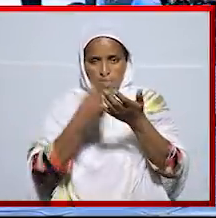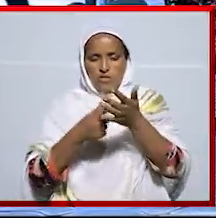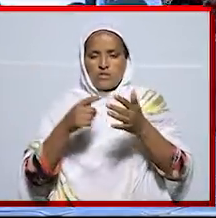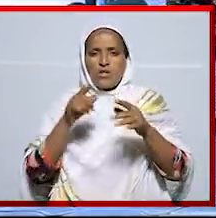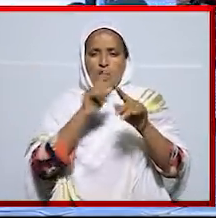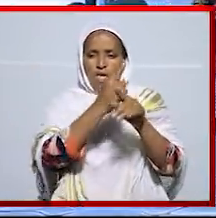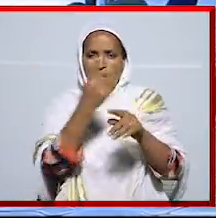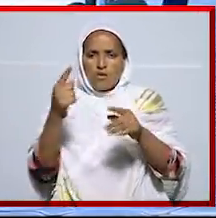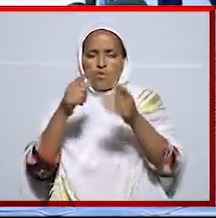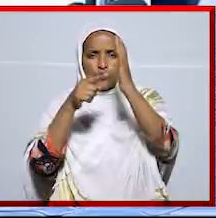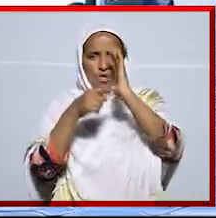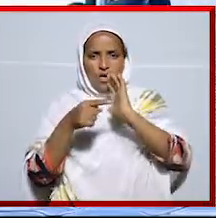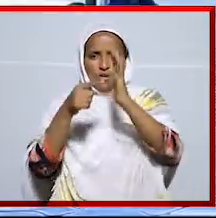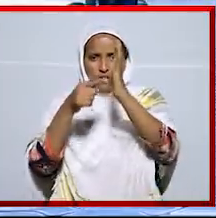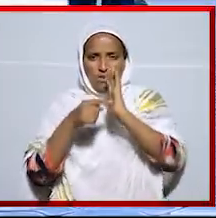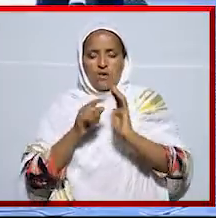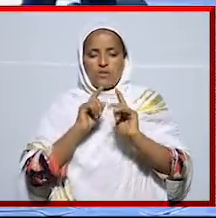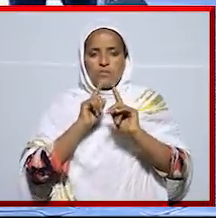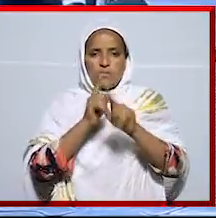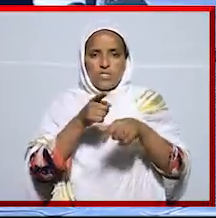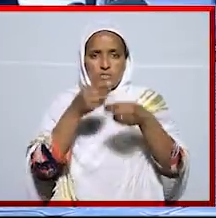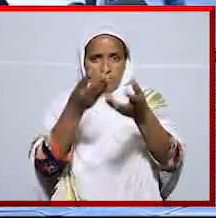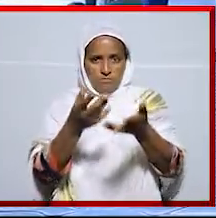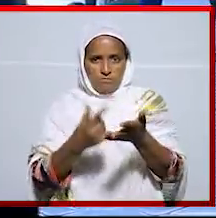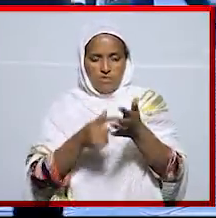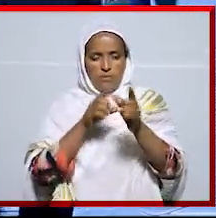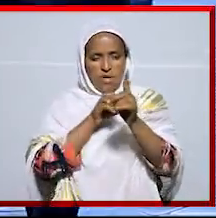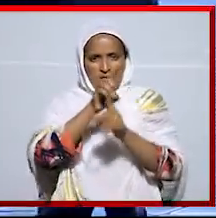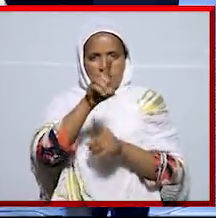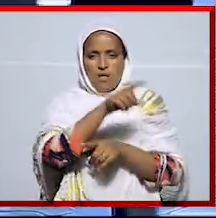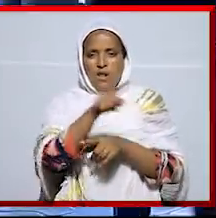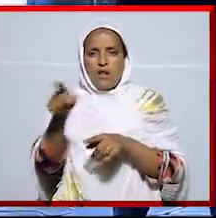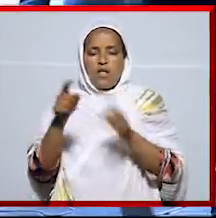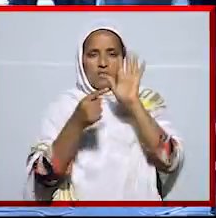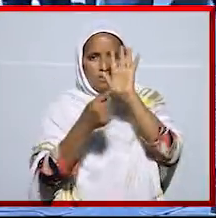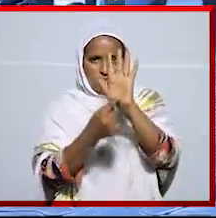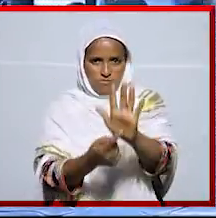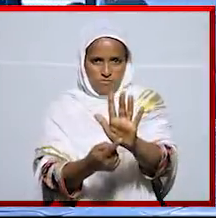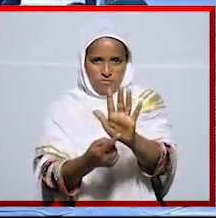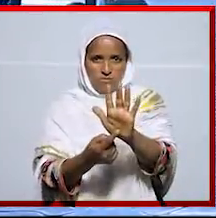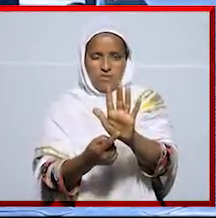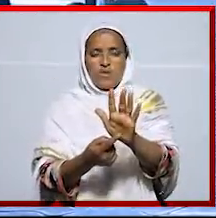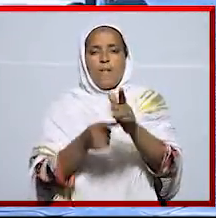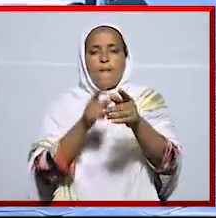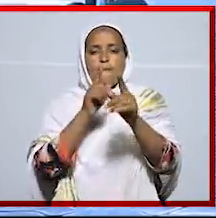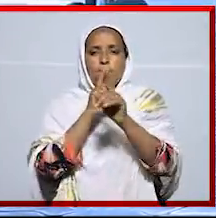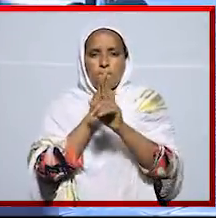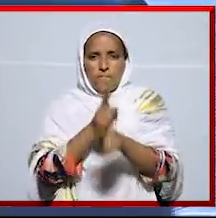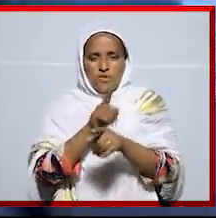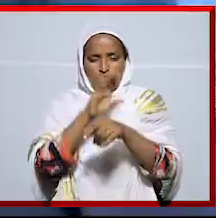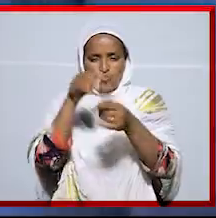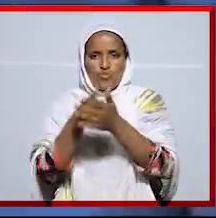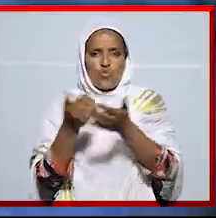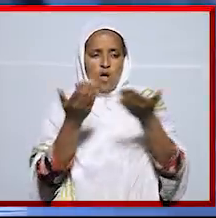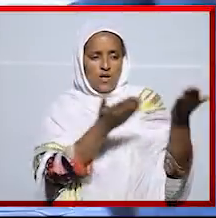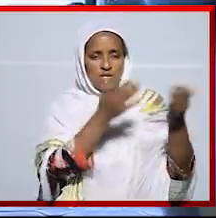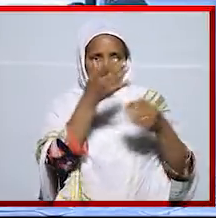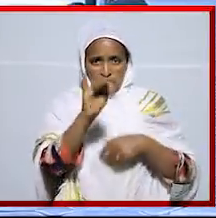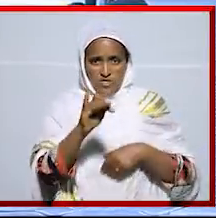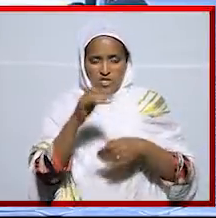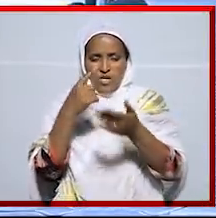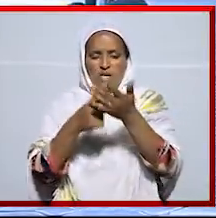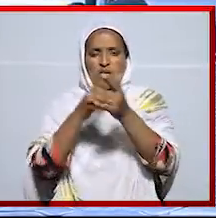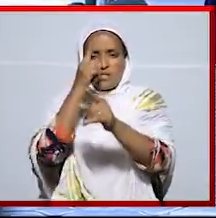ዘውት እንደመሆኑ ወጣቶቹ ለእያንዳንዱ ጥያቄ የሰጡንን ምላሽ በቀጥታ ለእናንተ አስመለከትናችሁ። ምላሻቸውን